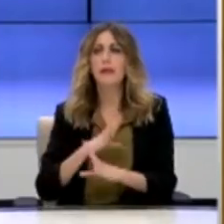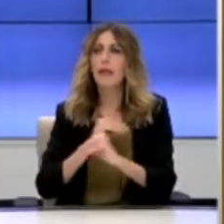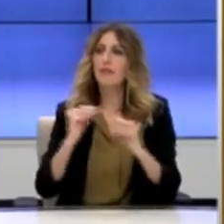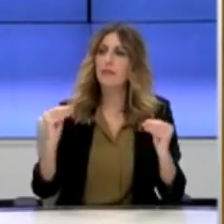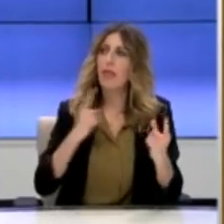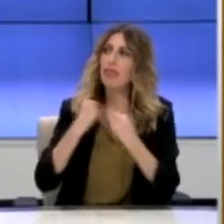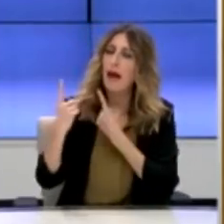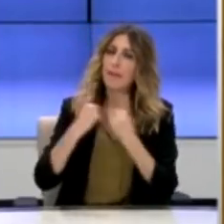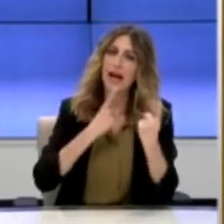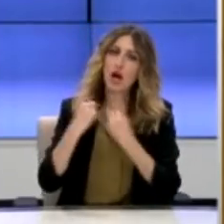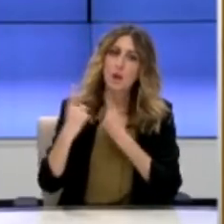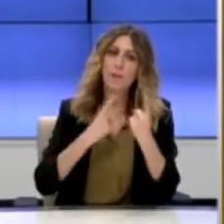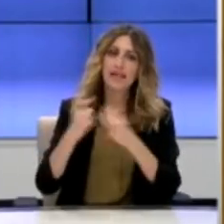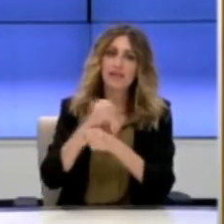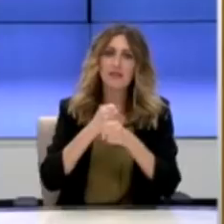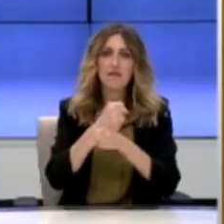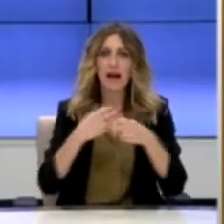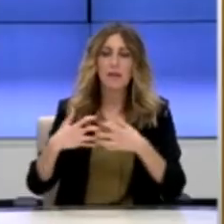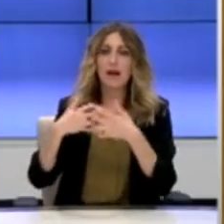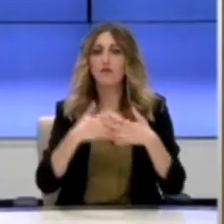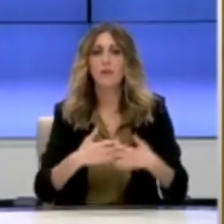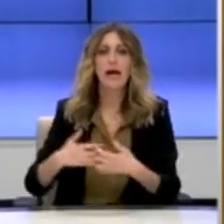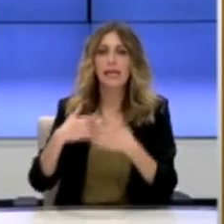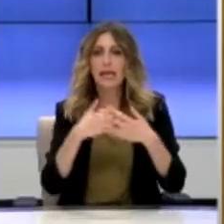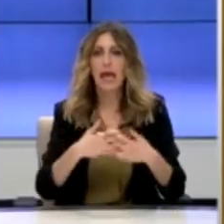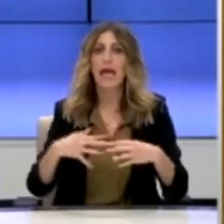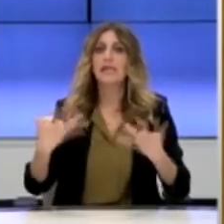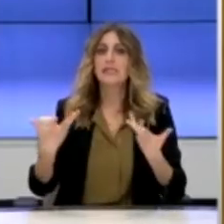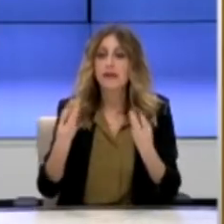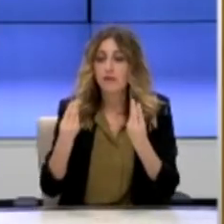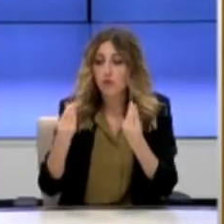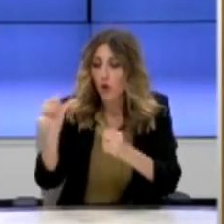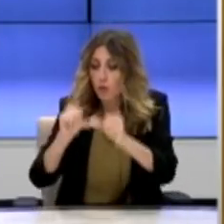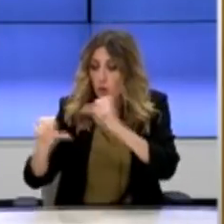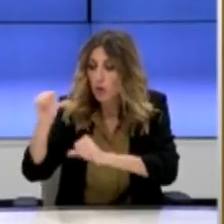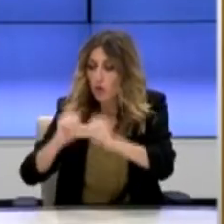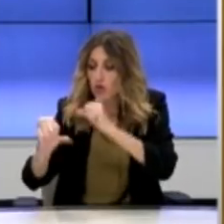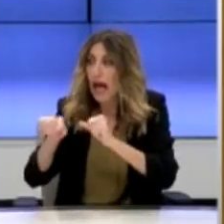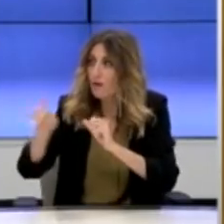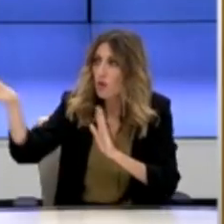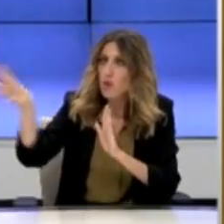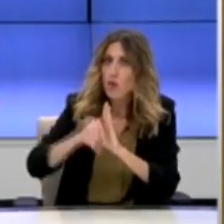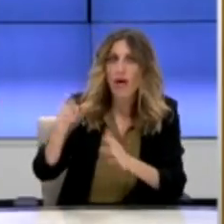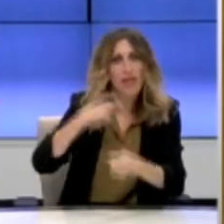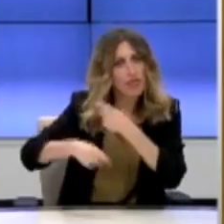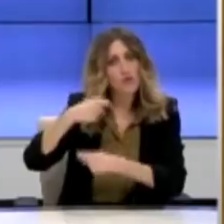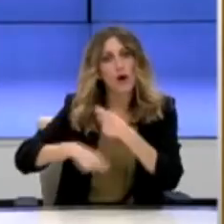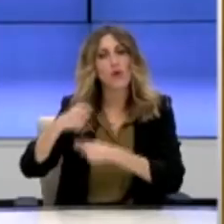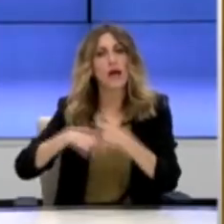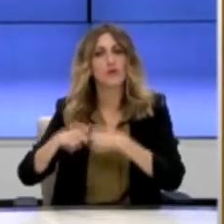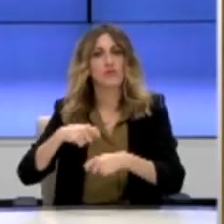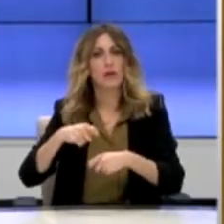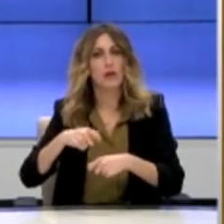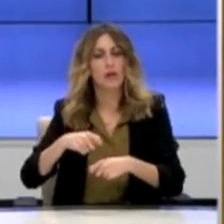φαρμακοβιομηχανίες, για αγορά της πατέντας από άλλα κράτη, για να αυξηθεί η παραγωγή των εμβολίων. Τα ακούσαμε και εδώ σήμερα